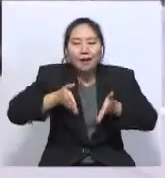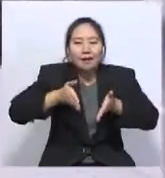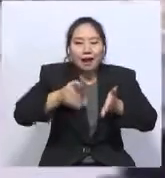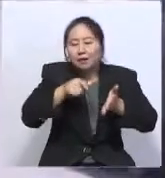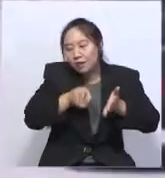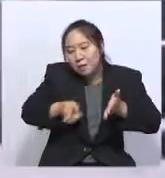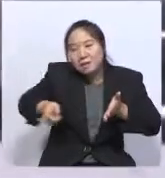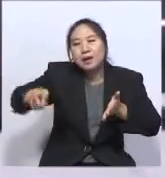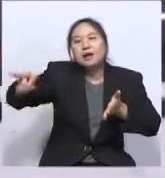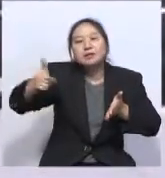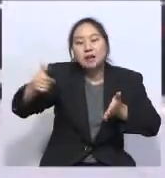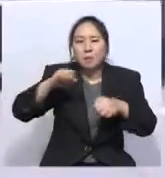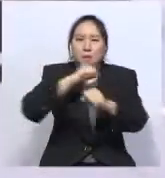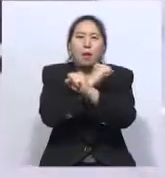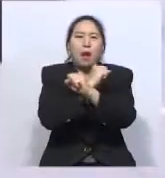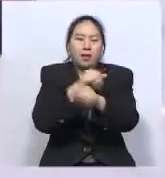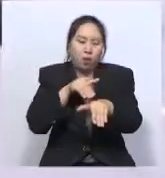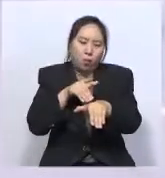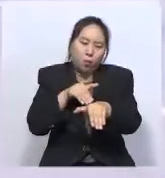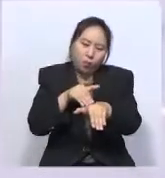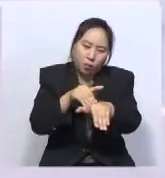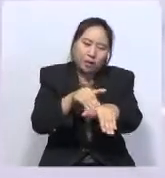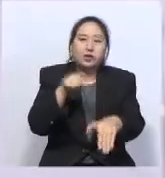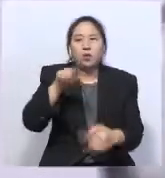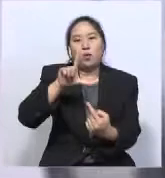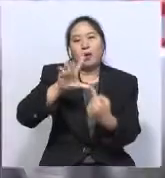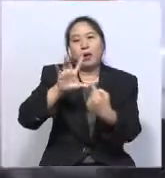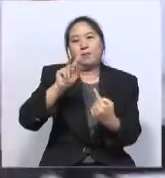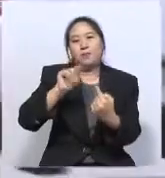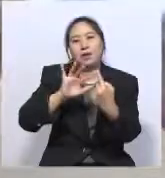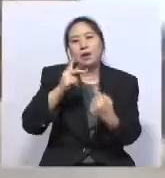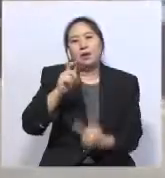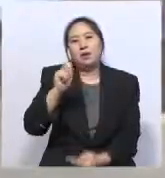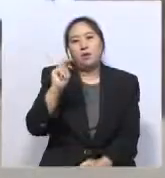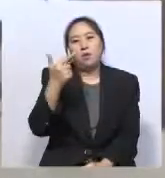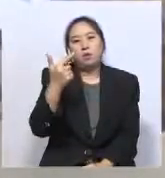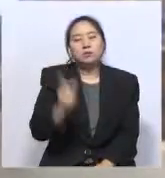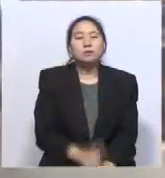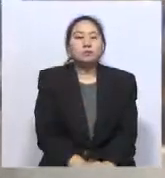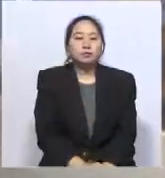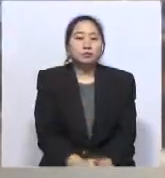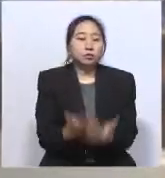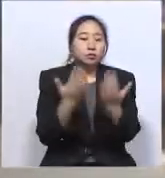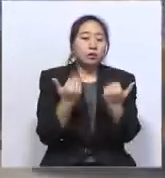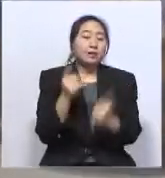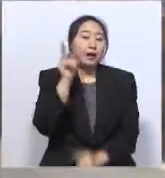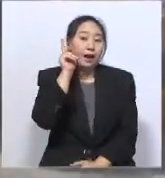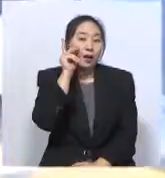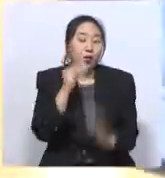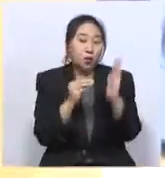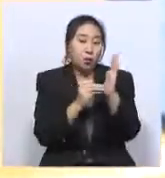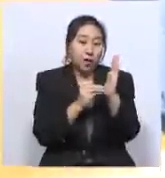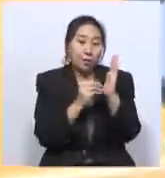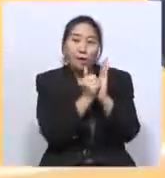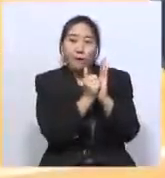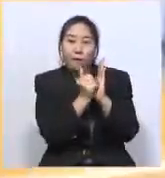สักเพื่อป้องกันรถติดในช่วงขึ้นลำตะคองครับวันนี้นะครับทีมข่าวเราออกจากกรุงเทพมหาน